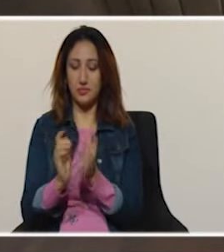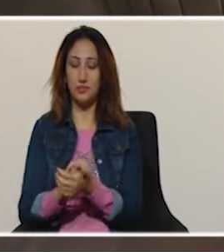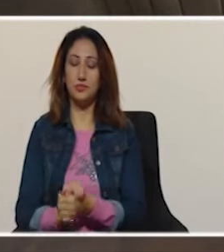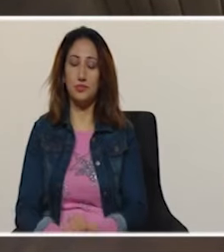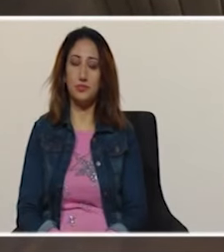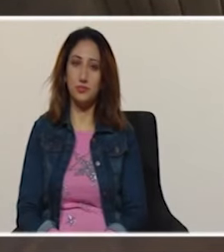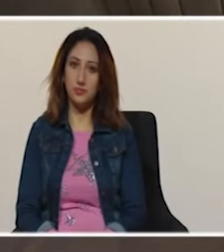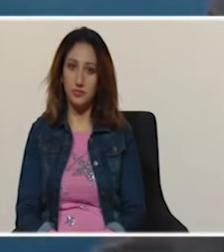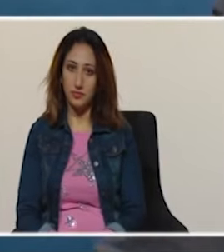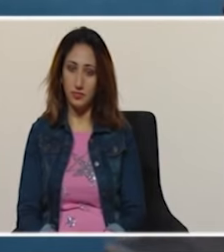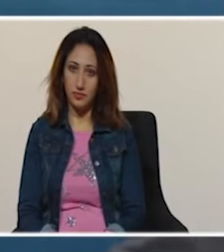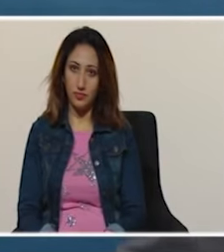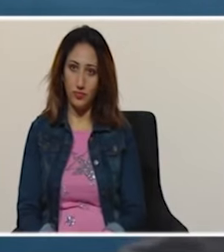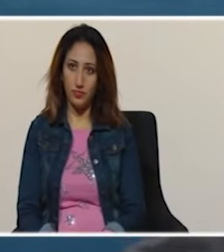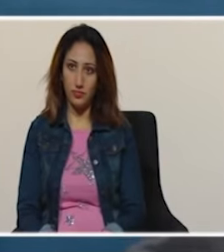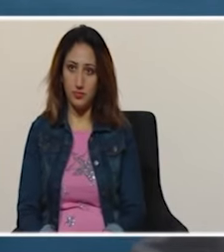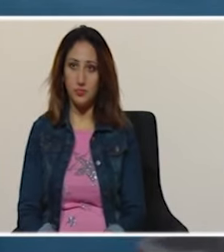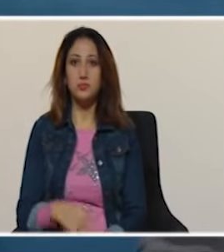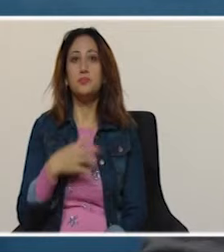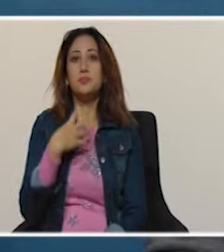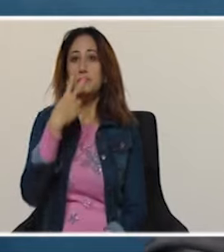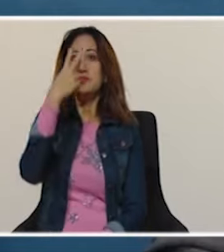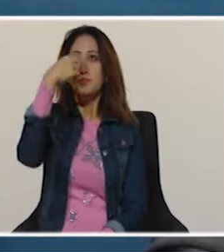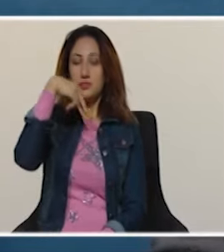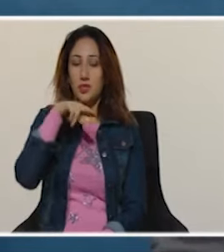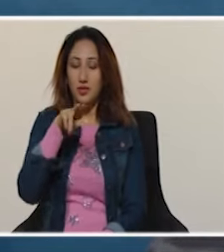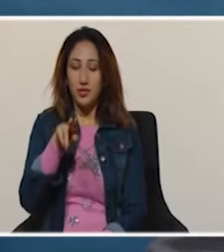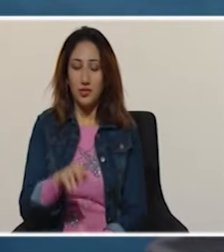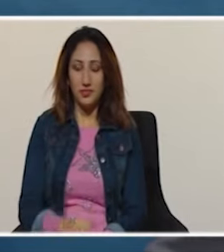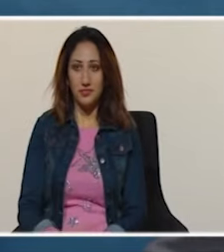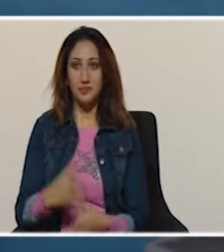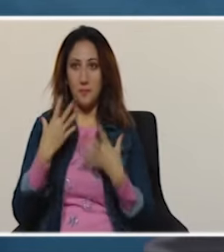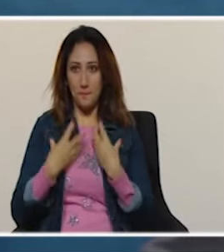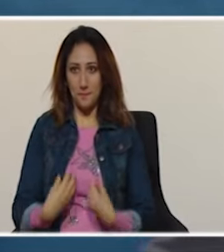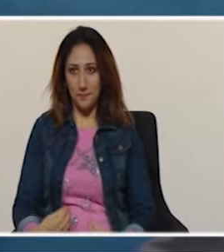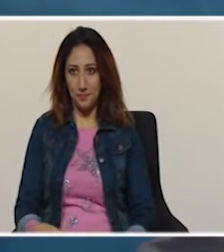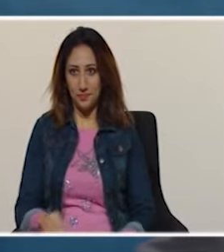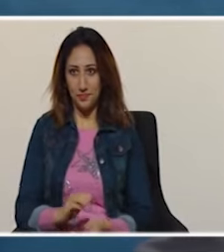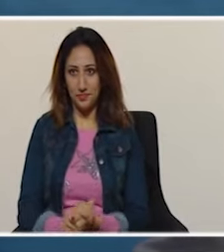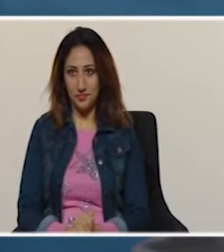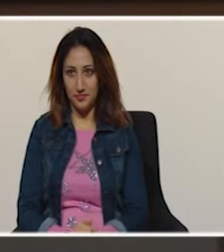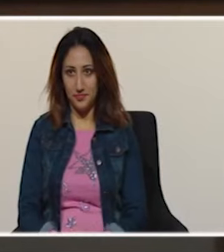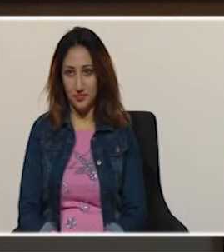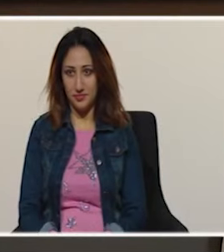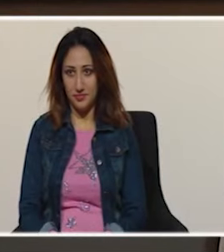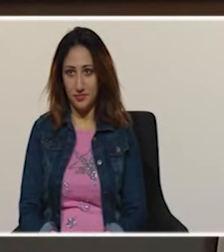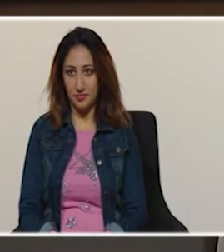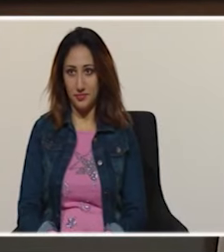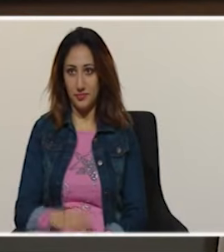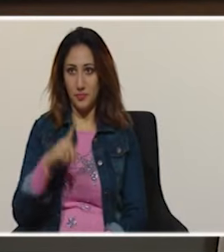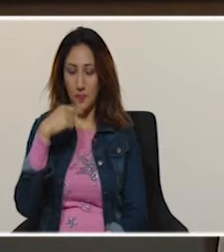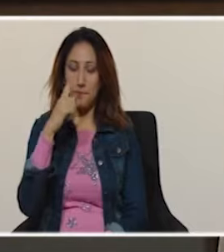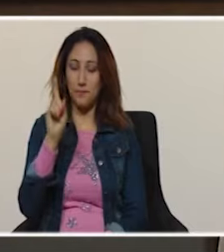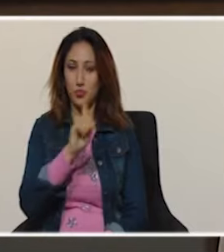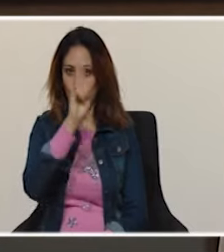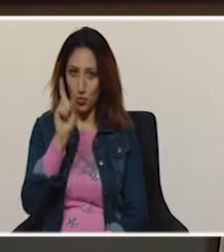يا سلام نفس عميق، شهيق زفير، استرخاء، ومن ثم نوم. دكتور عمرو الليثي،